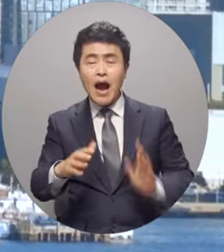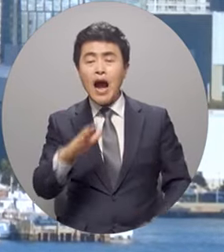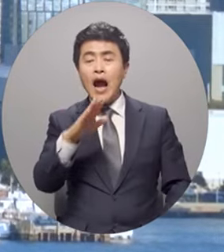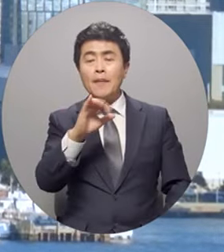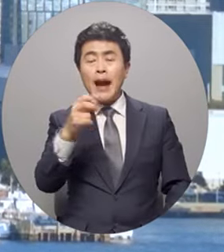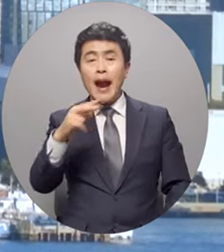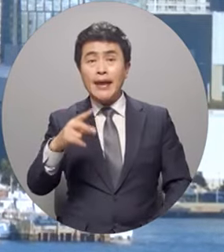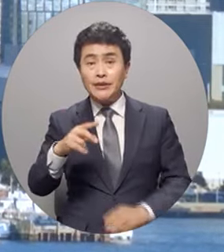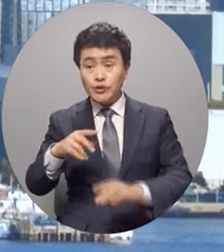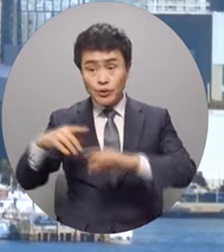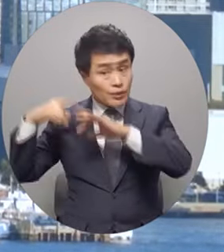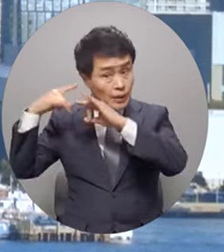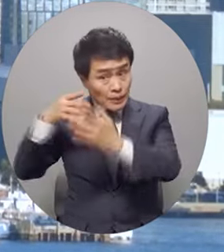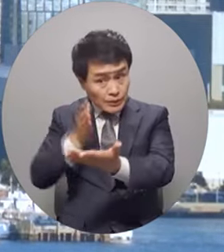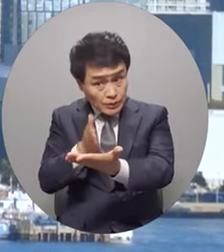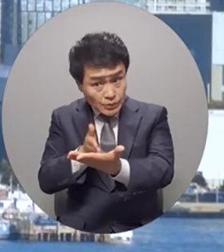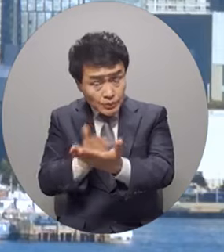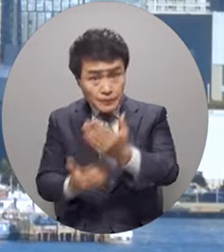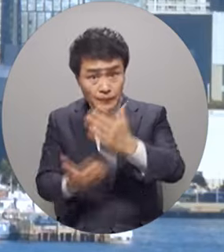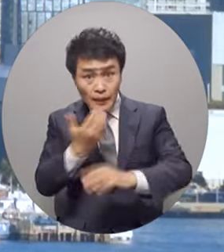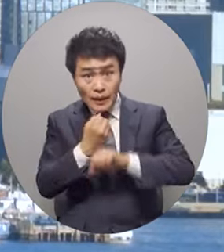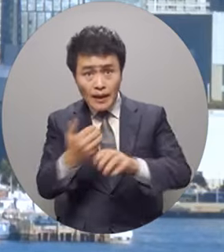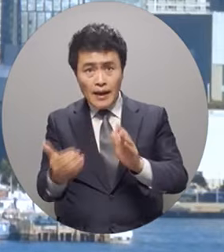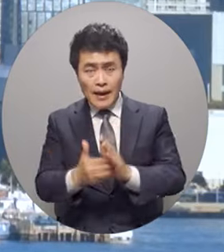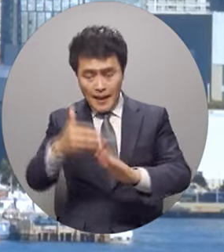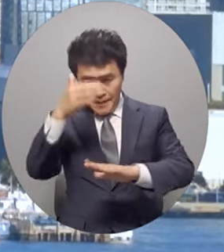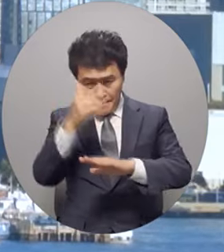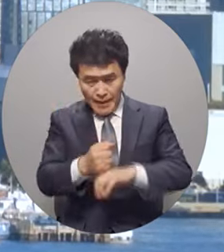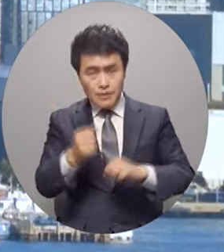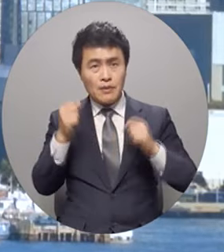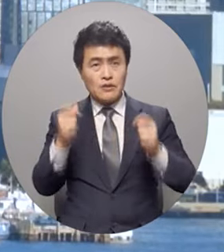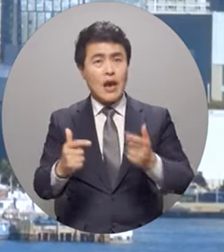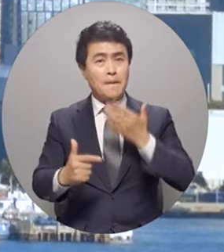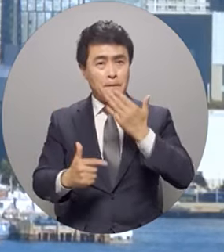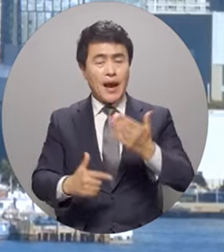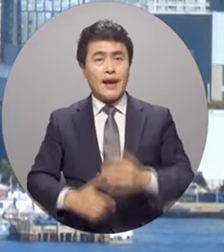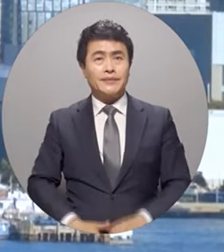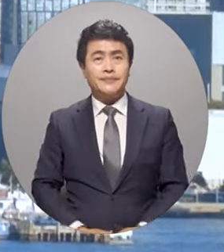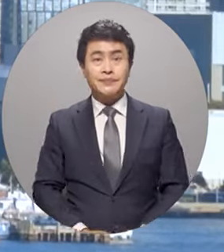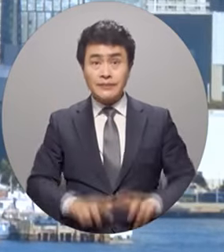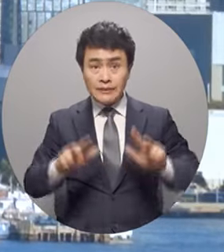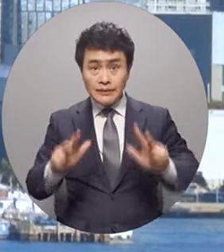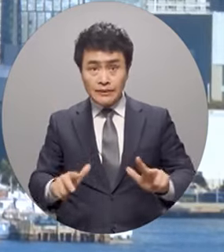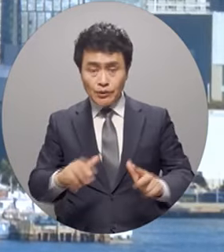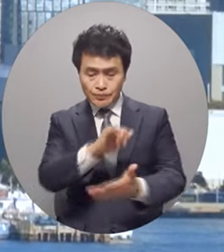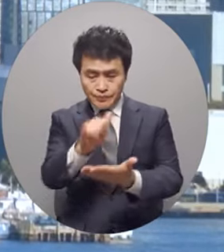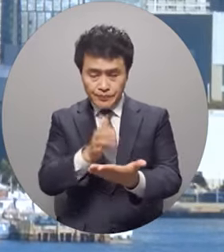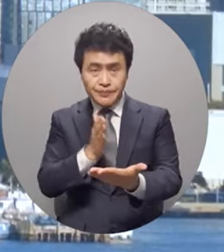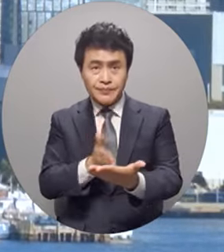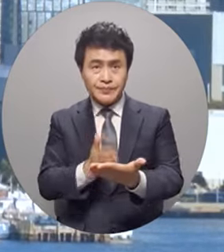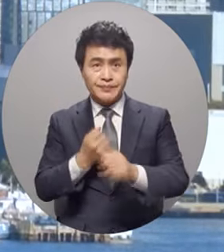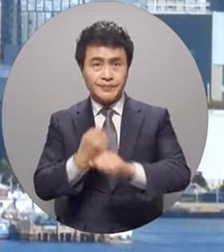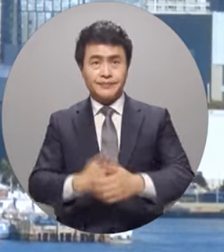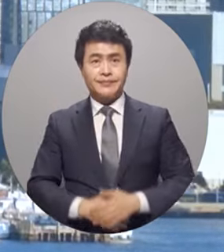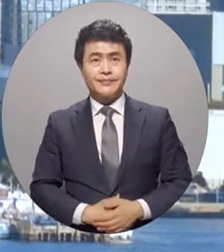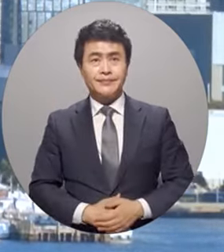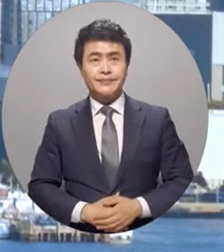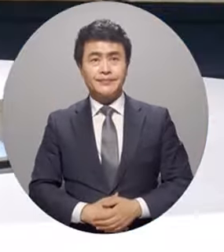나갑니다. 이번이 사실상 바이든에게는 마지막 기회가 될것 같습니다. 지금까지 뉴욕에서 전해드렸습니다.